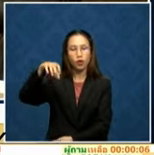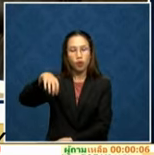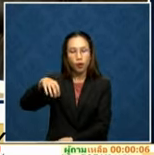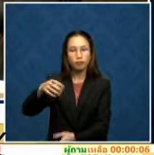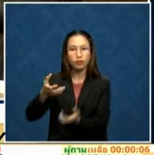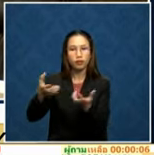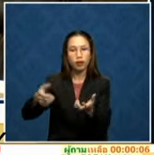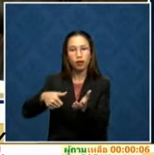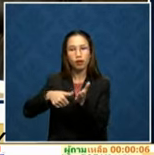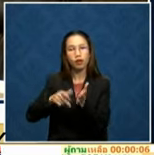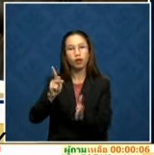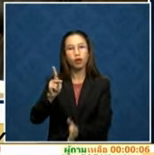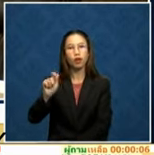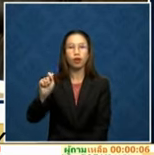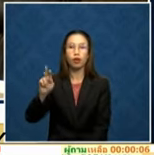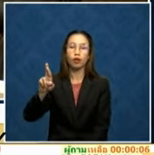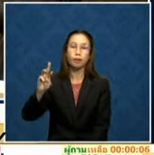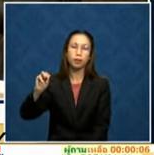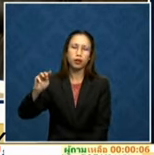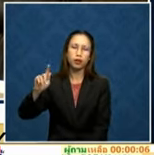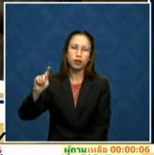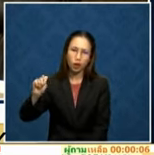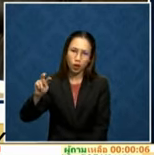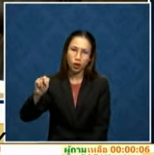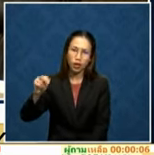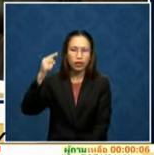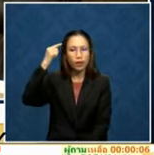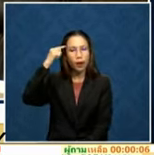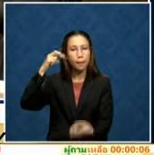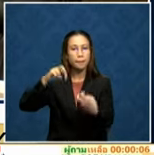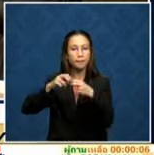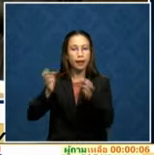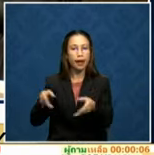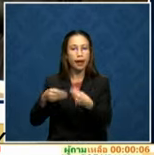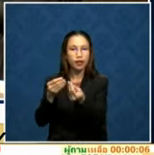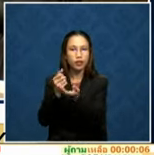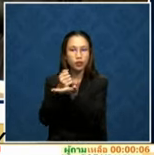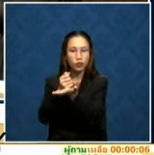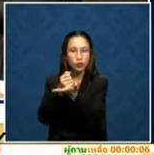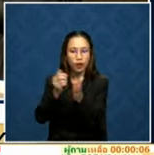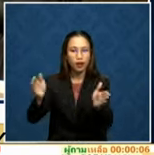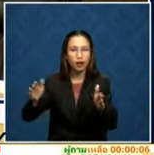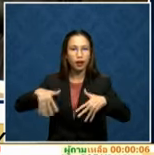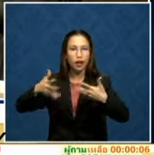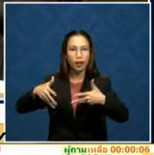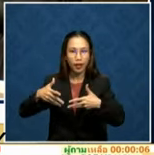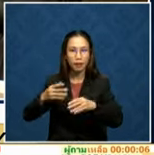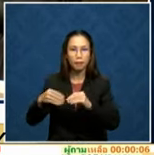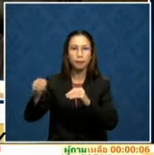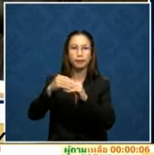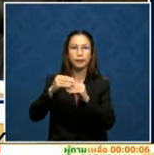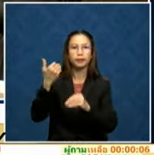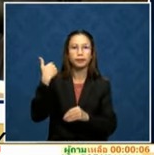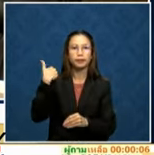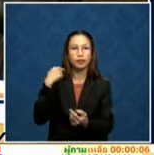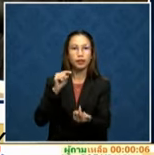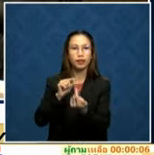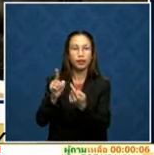ทั้งฝ่ายตัหารก็มีส่วท่ใหให้รไดขพี่นประชาชนสูงขึ้นส่เรื่องของ 99 ปี ก